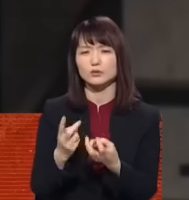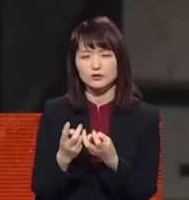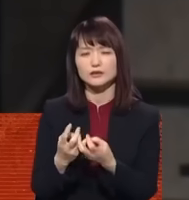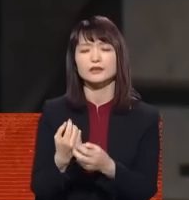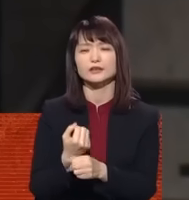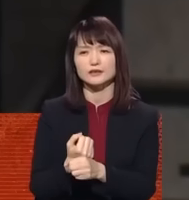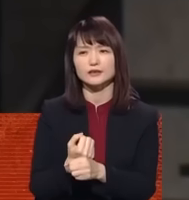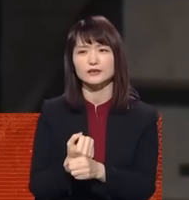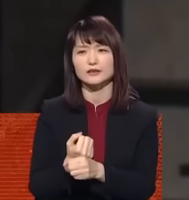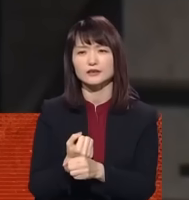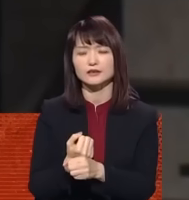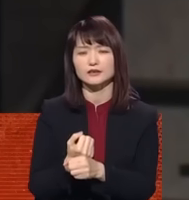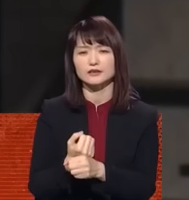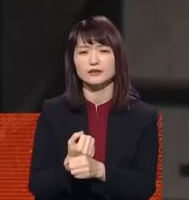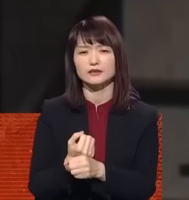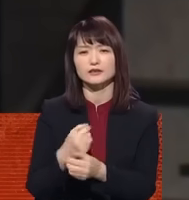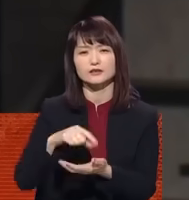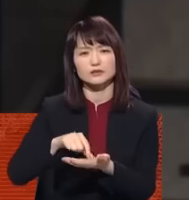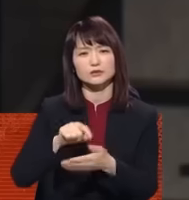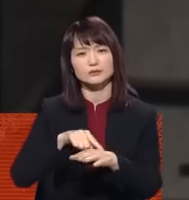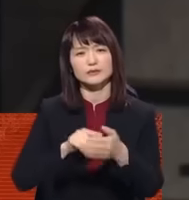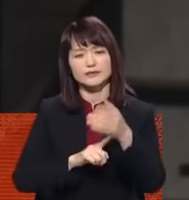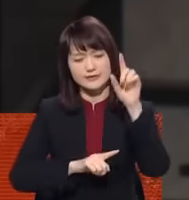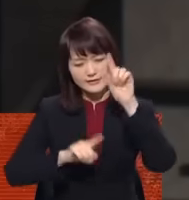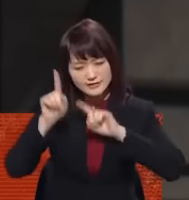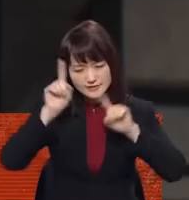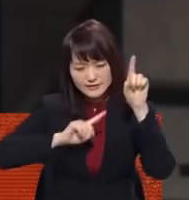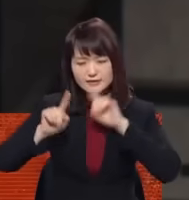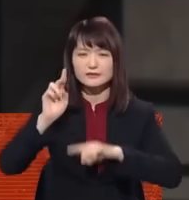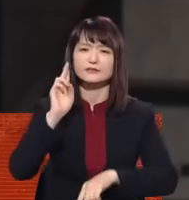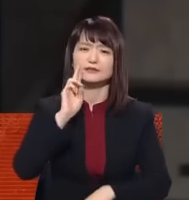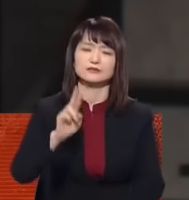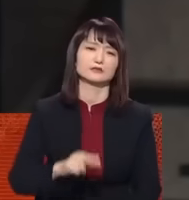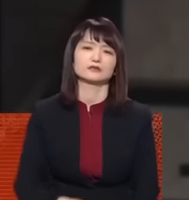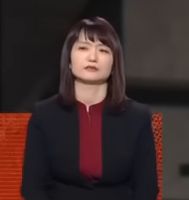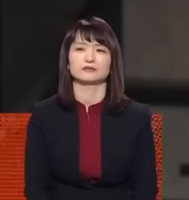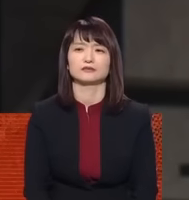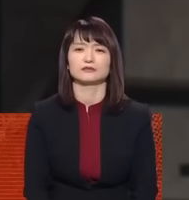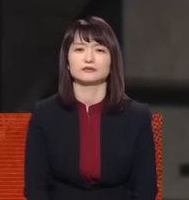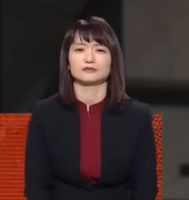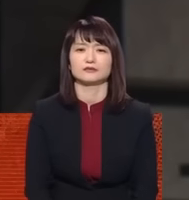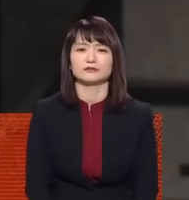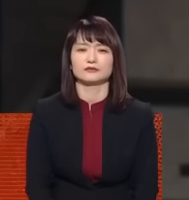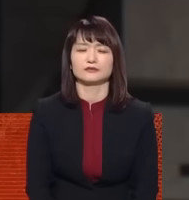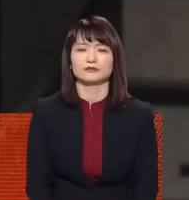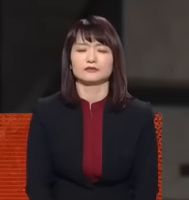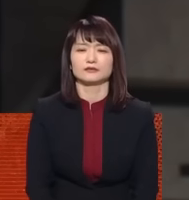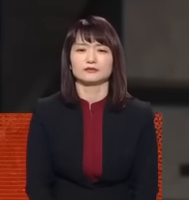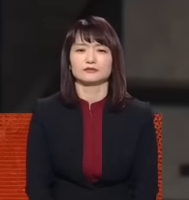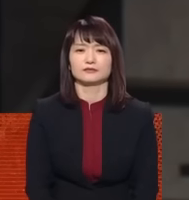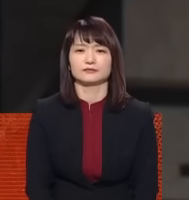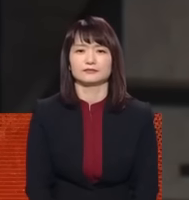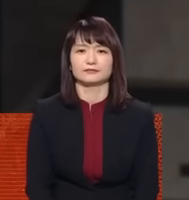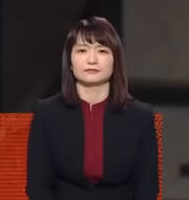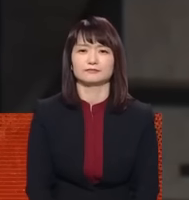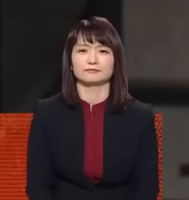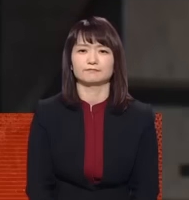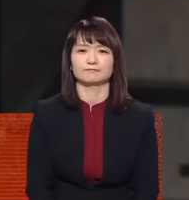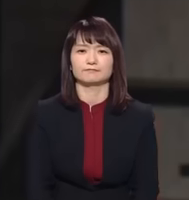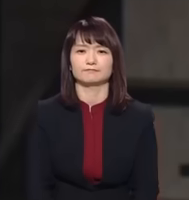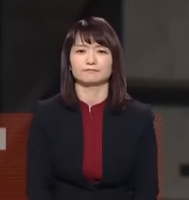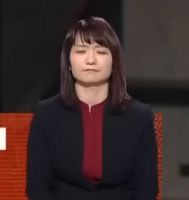하겠다라고 할 정도로 마음의 상처를 갖다 크게 입었다라고 하니 아유. 정말 이거 그쪽에 있는 그